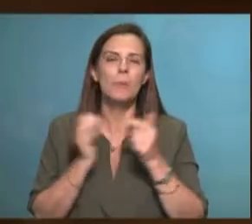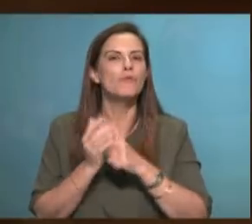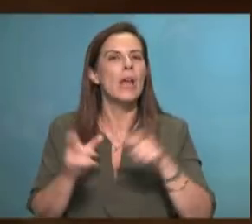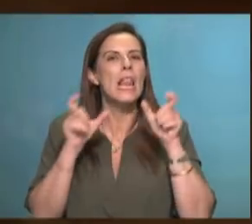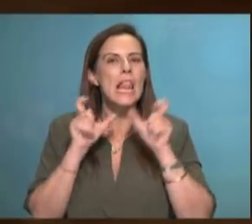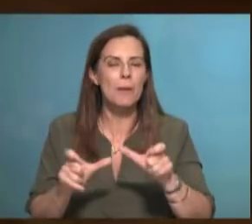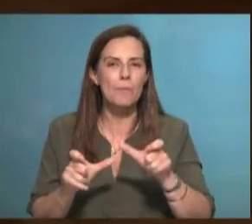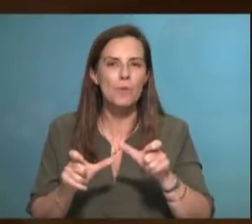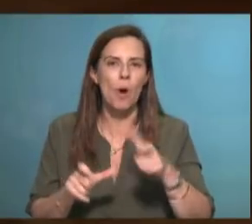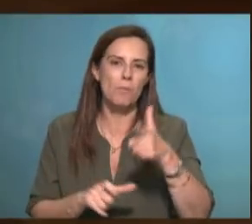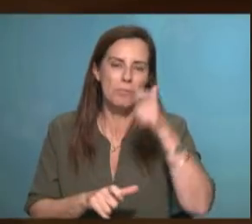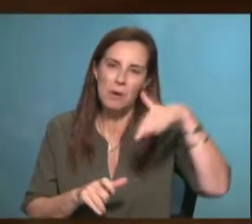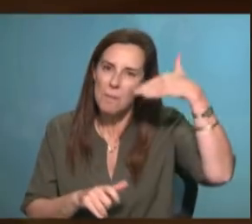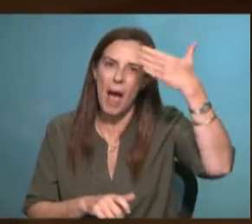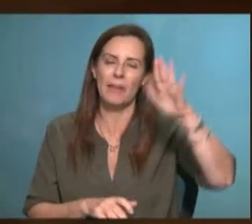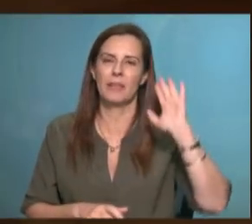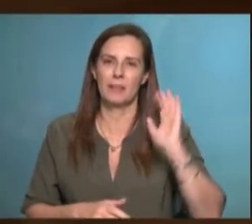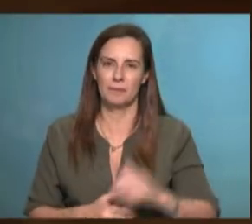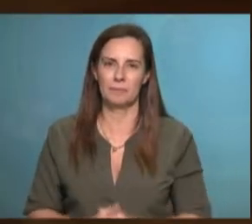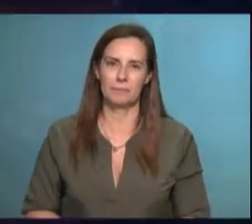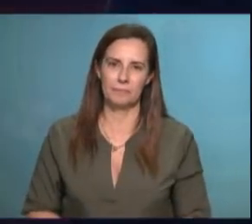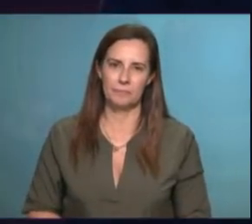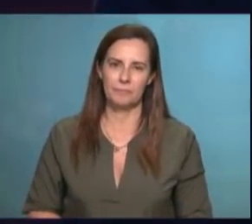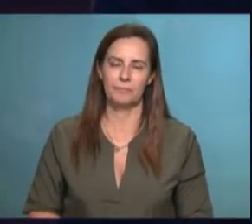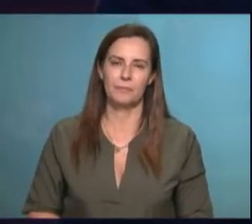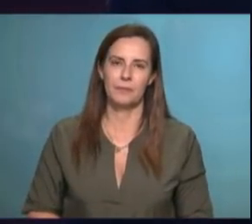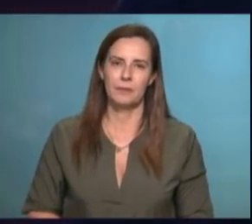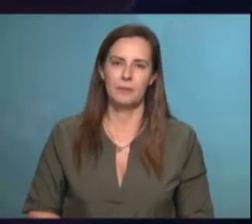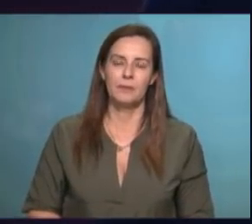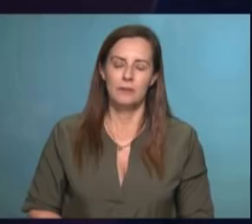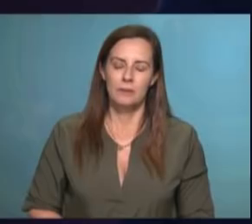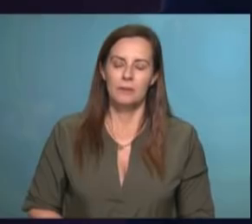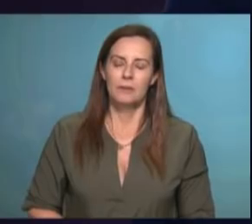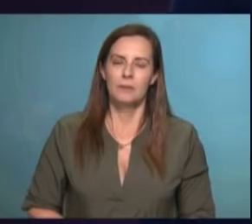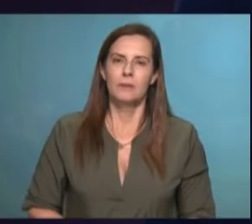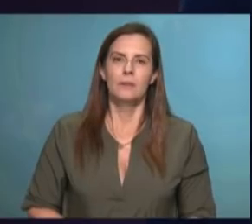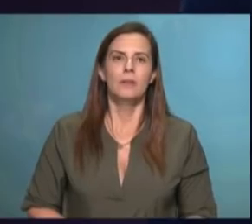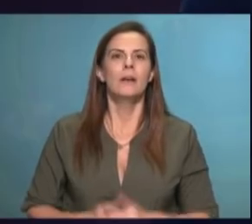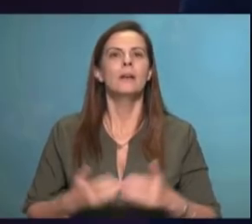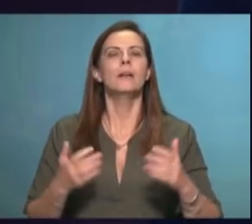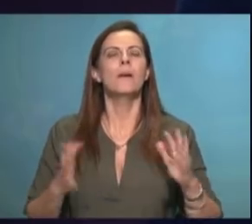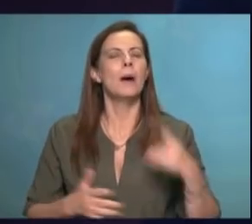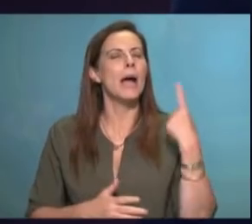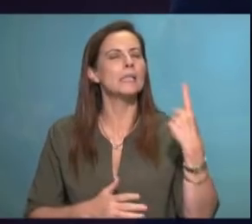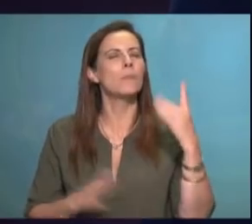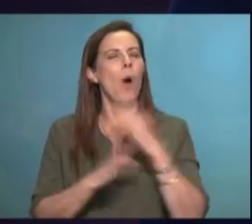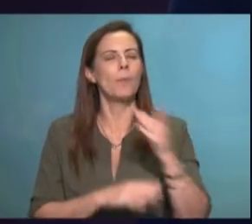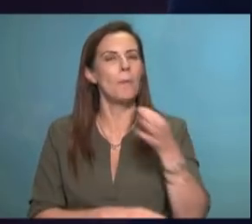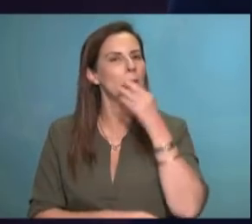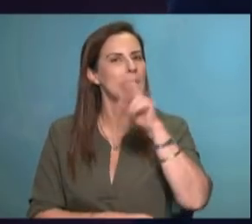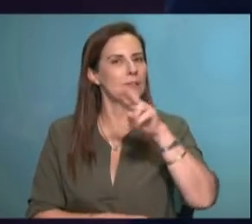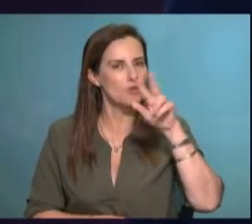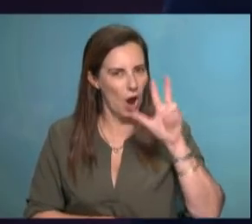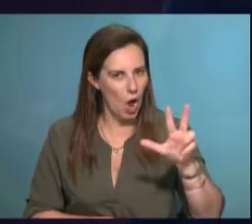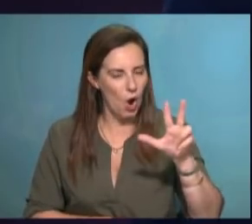הישנות של מקרים מזעזעים כאלו. תודה רבה לגל. אז מה אנחנו יודעות על אשרף נעלווה? הוא בן 23, זה שפיצע